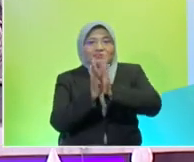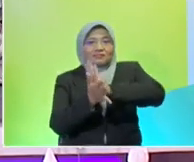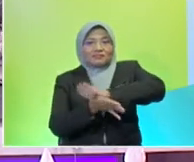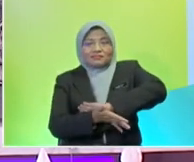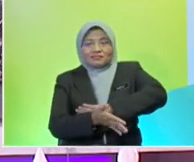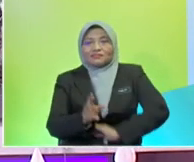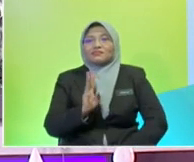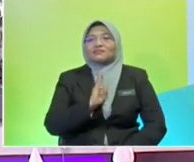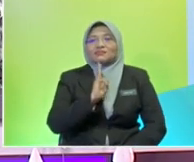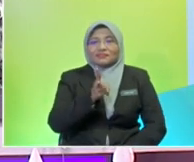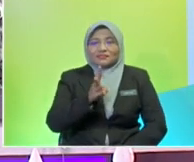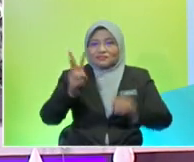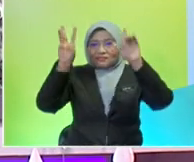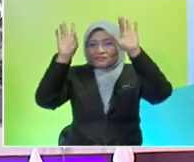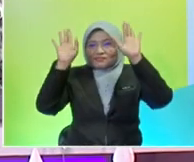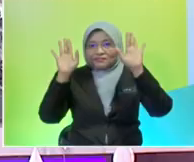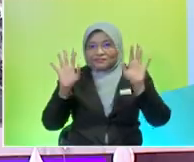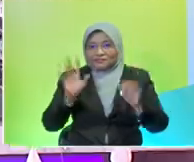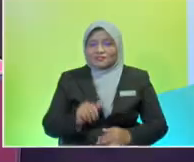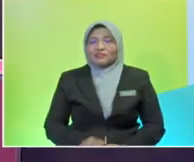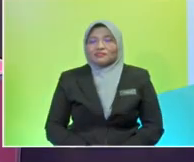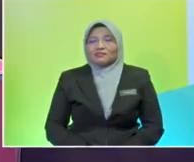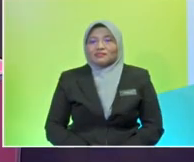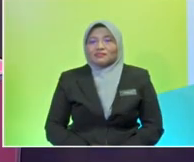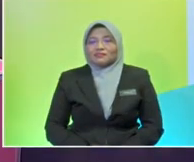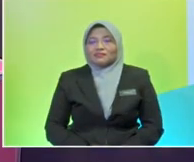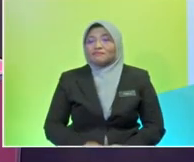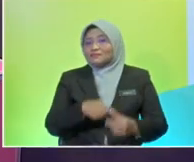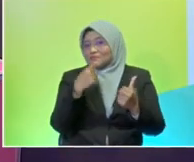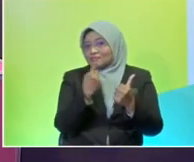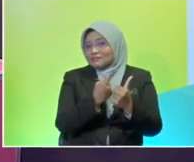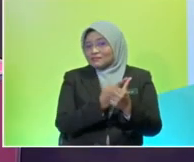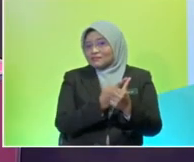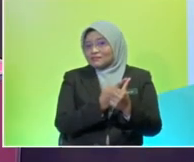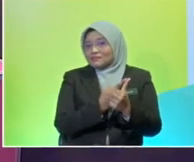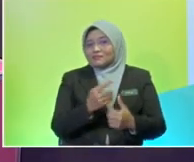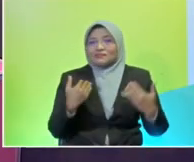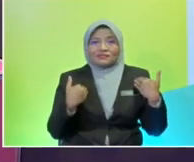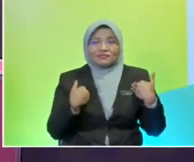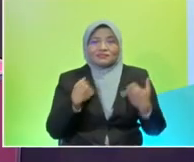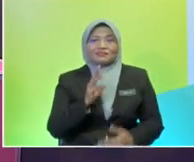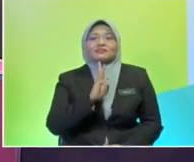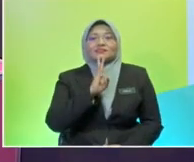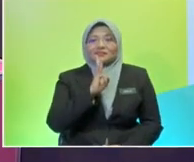proses kejadian hujan tadi baik mula-mula ada air